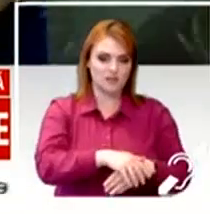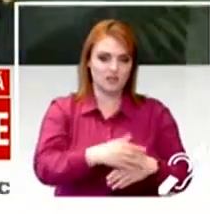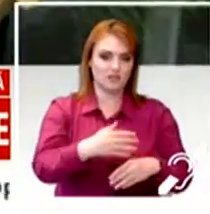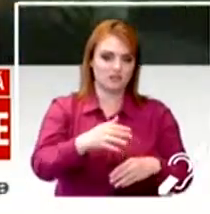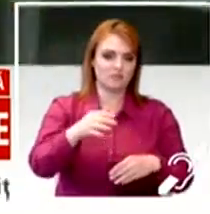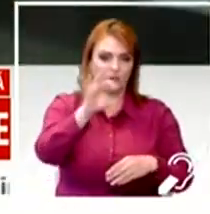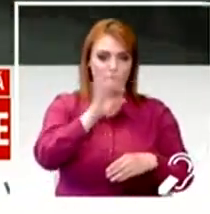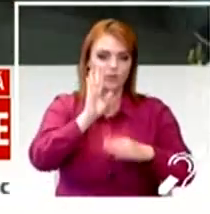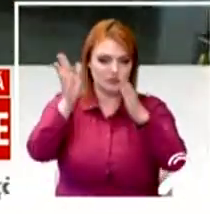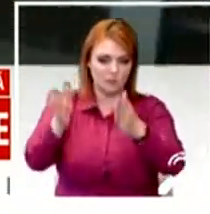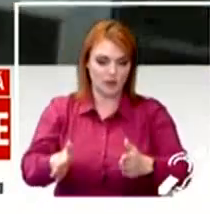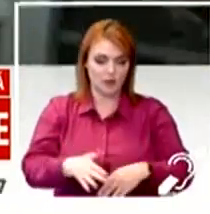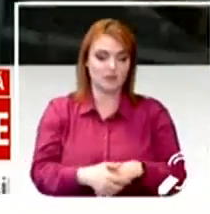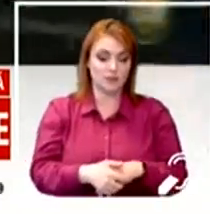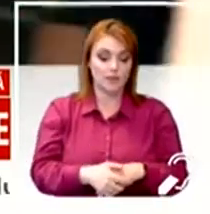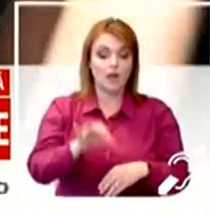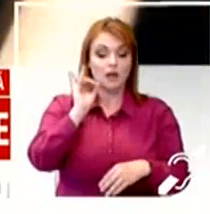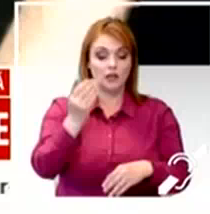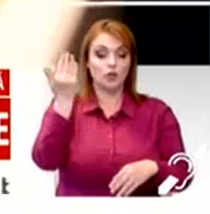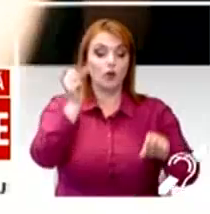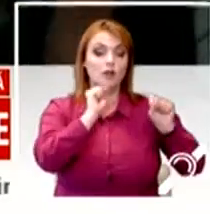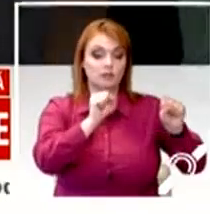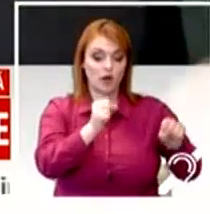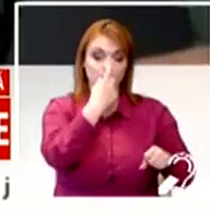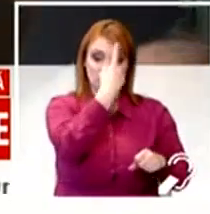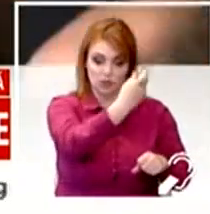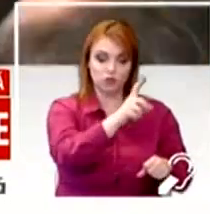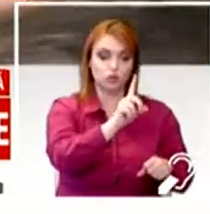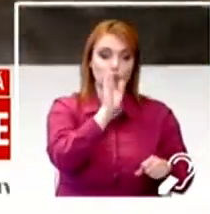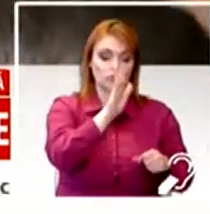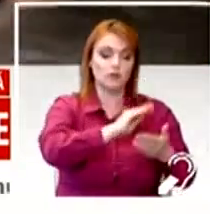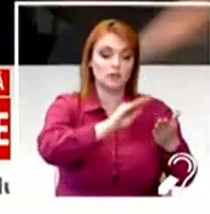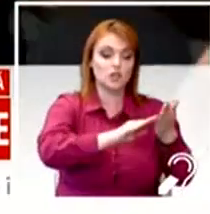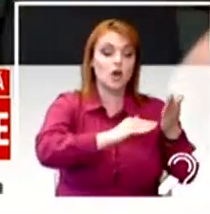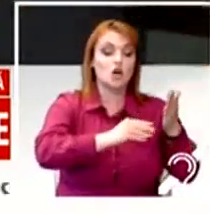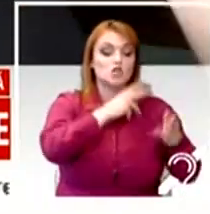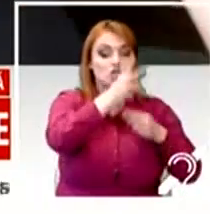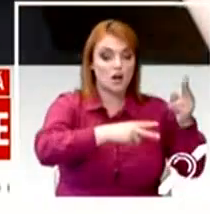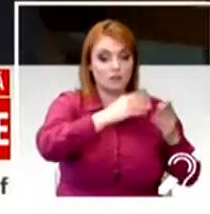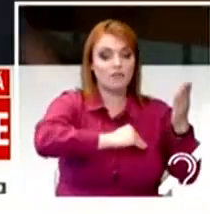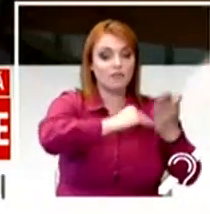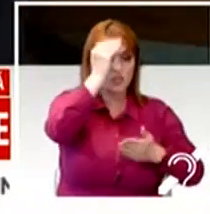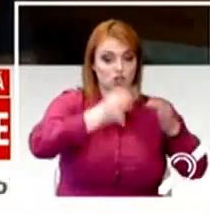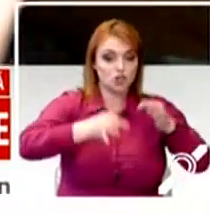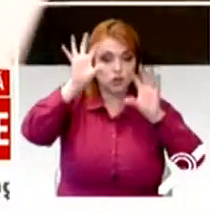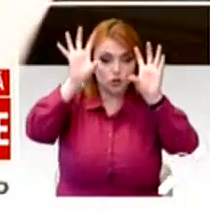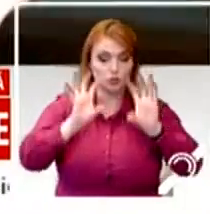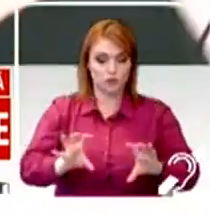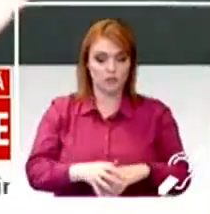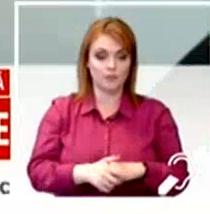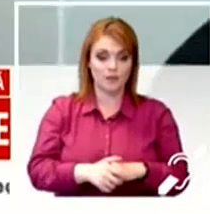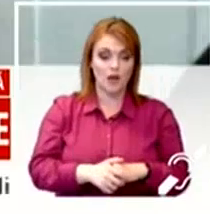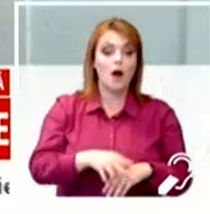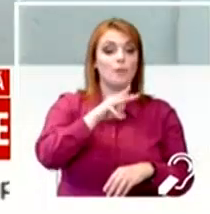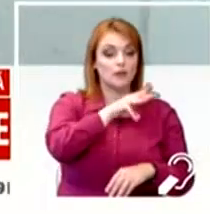că vor contesta decizia la Curtea de Apel Chișinău. Mai mult, aceștia susțin că Marina Tauber trebuie să fie în libertate ca